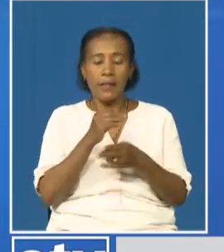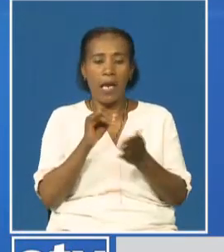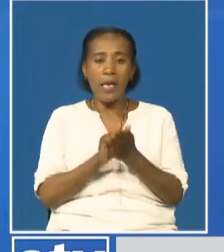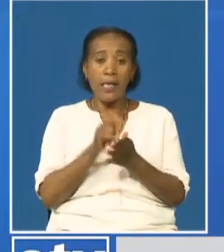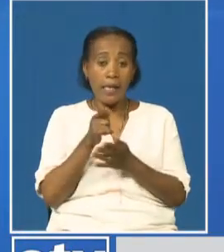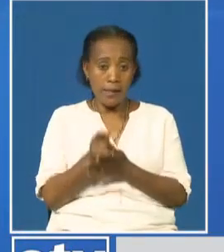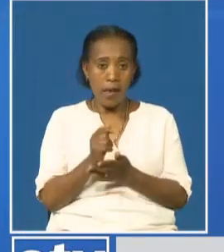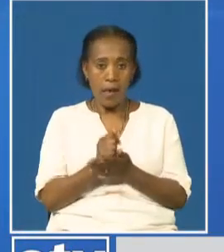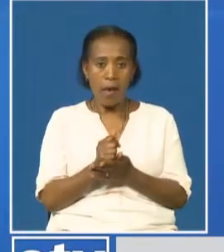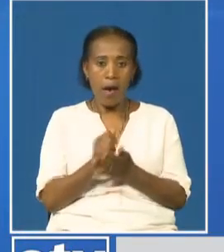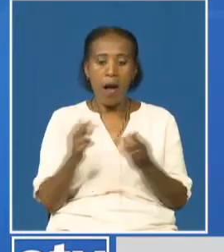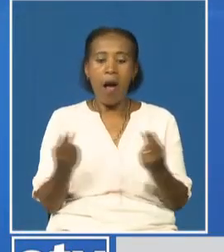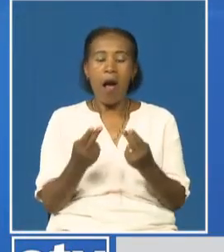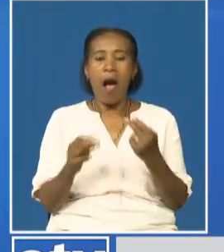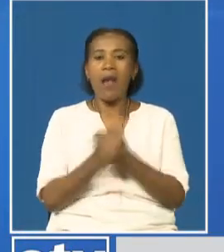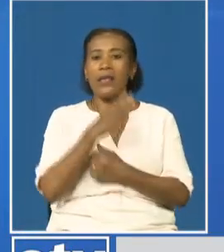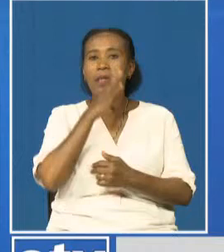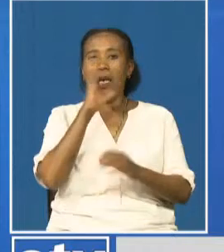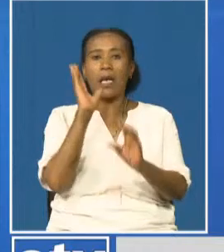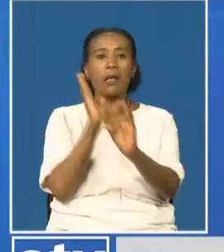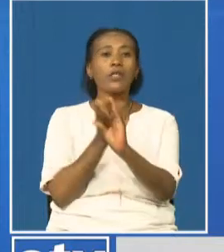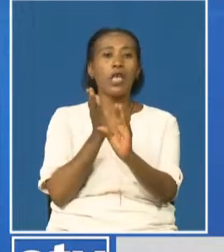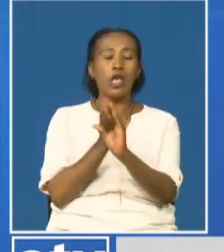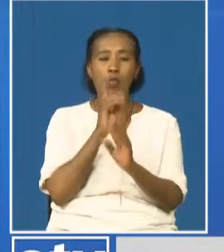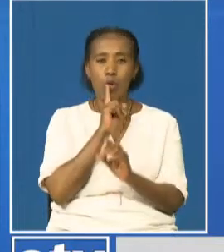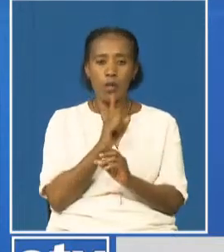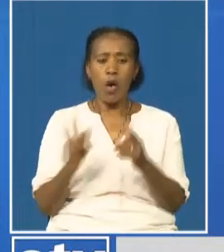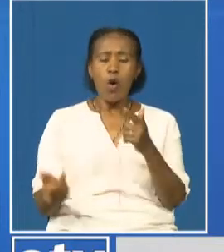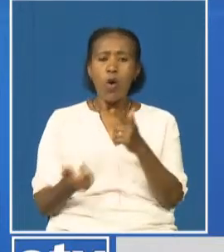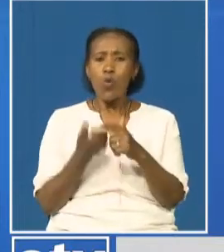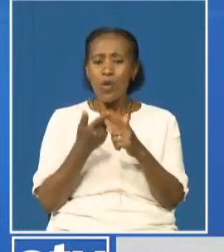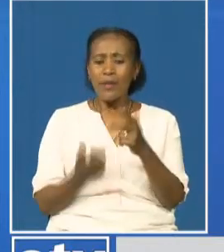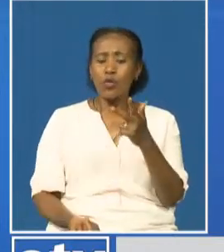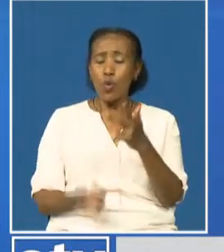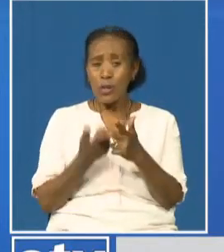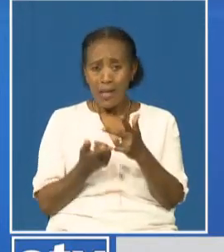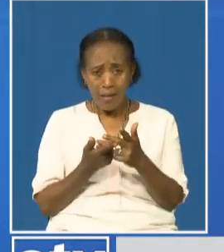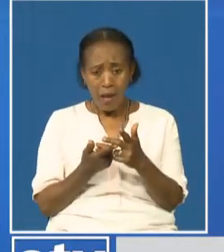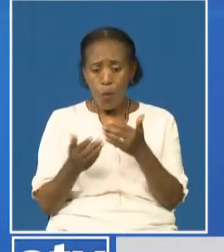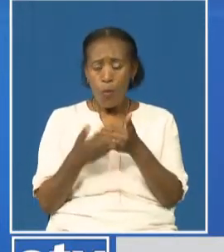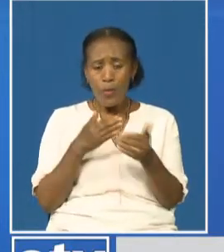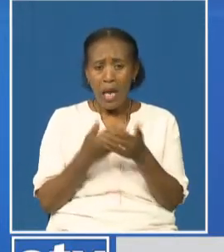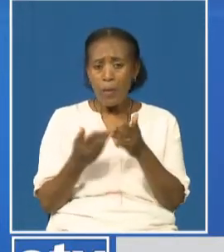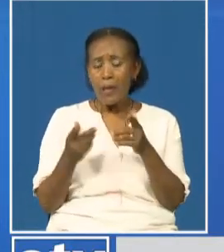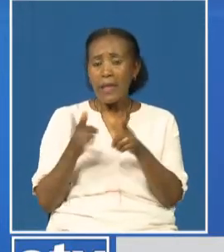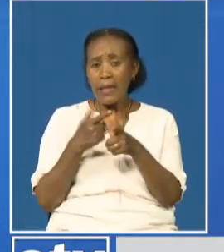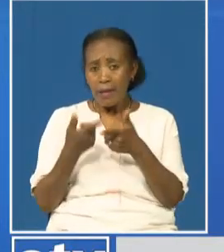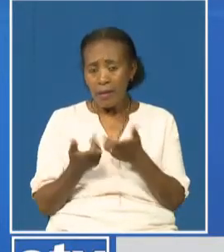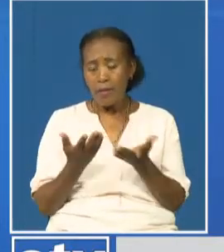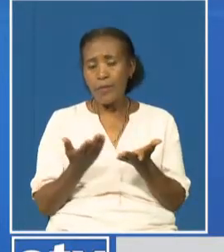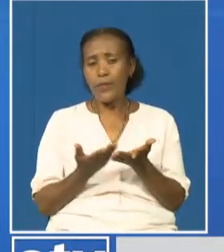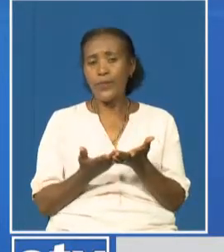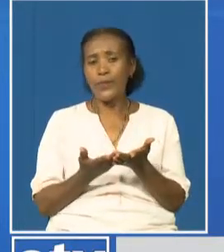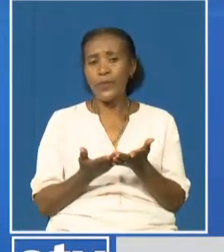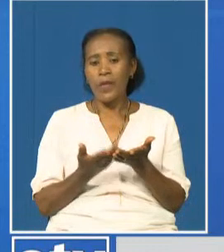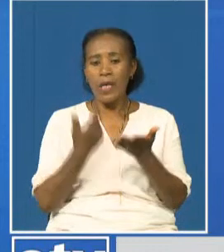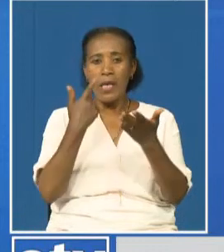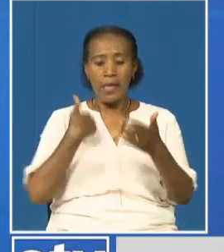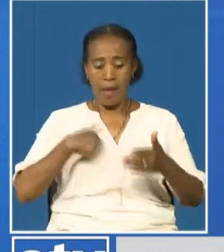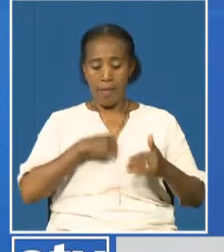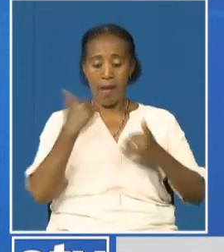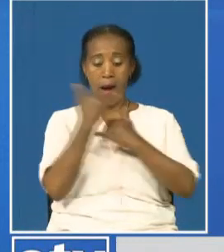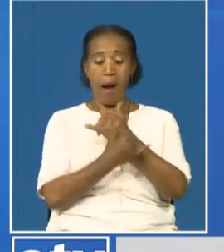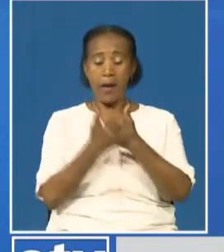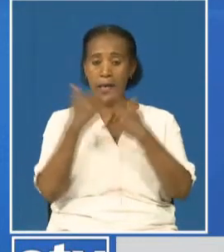ከዛ አልጠቀም ከሚለው ስነ ልቦና ሁለት ሶስተኛው ምናልባት እንግዲህ የኛ